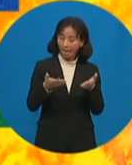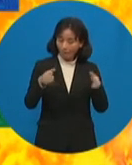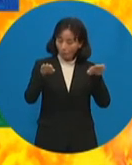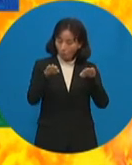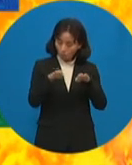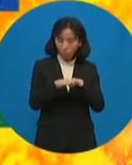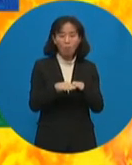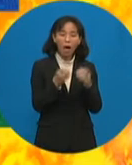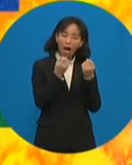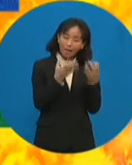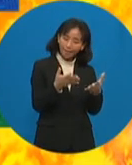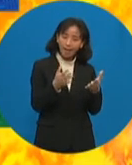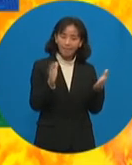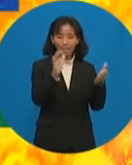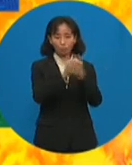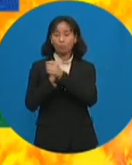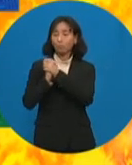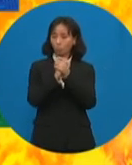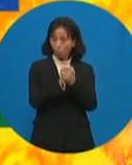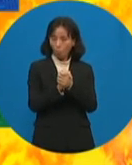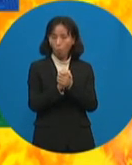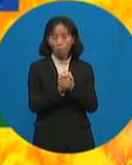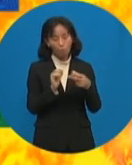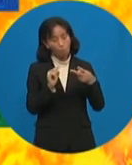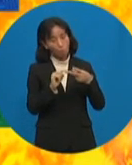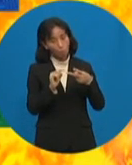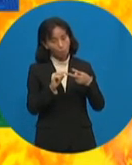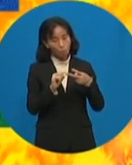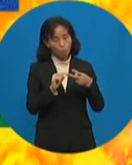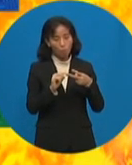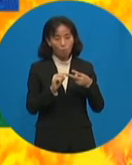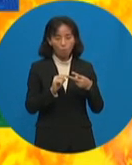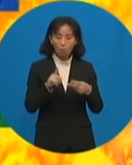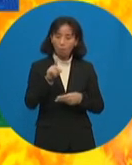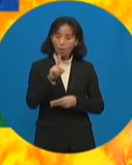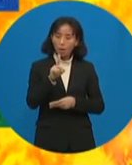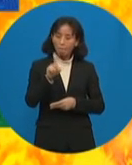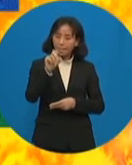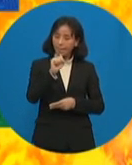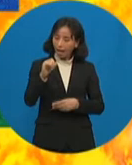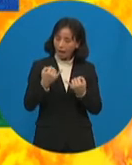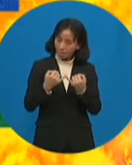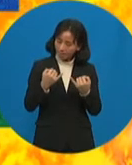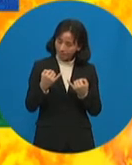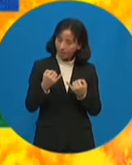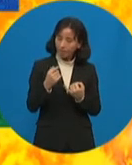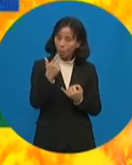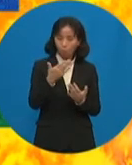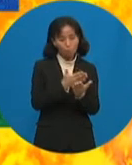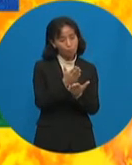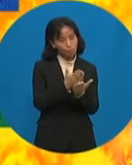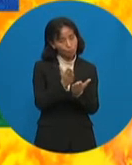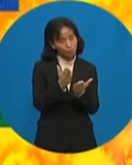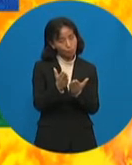合した空間、まるでピザ、6種の〇〇〇を使った洋風もんじゃ。